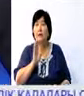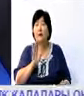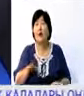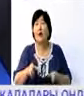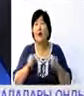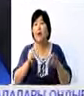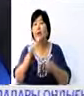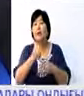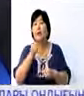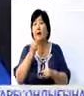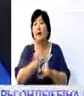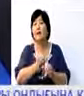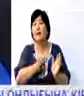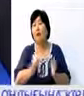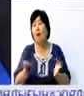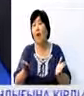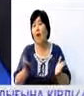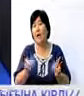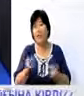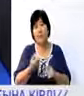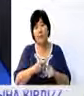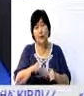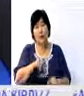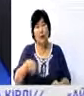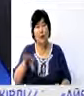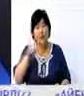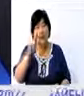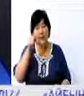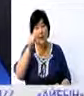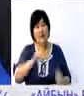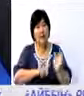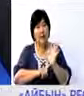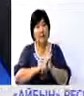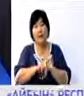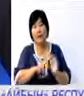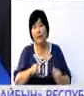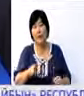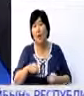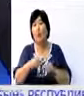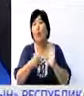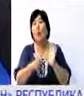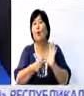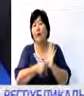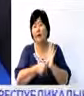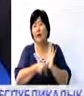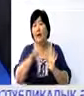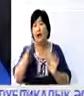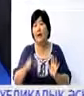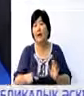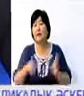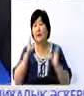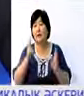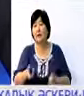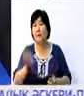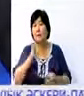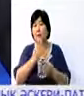қауіпсіздік ережелерін қатаң сақтауға шақырамыз. Оның қоса өздеріңізге белгілі, жыл басынан бері 16 адам қайғылы жағдайға ұшырап отыр